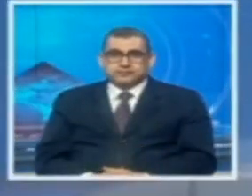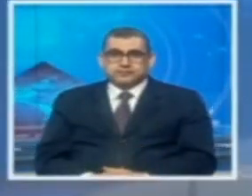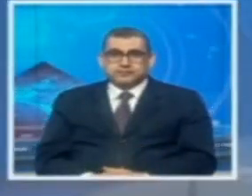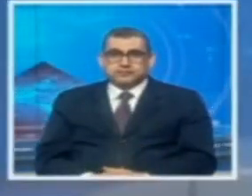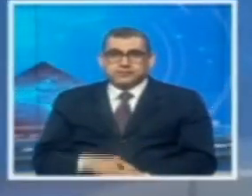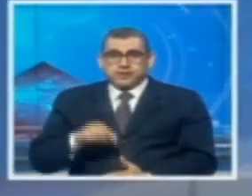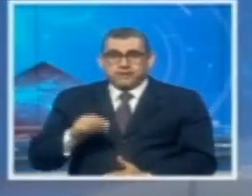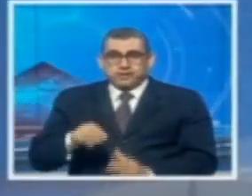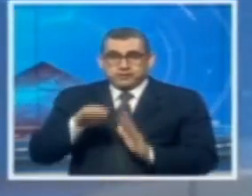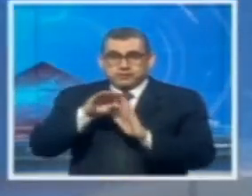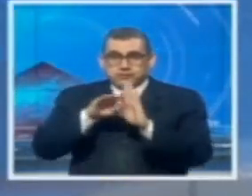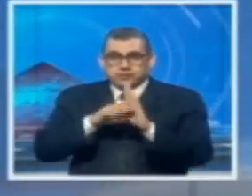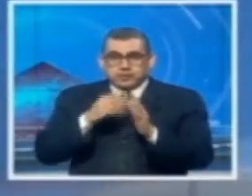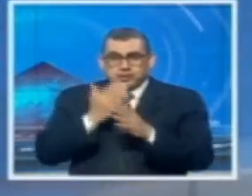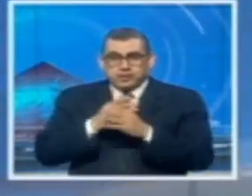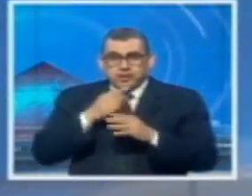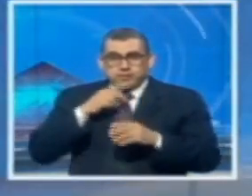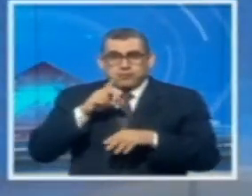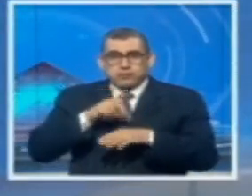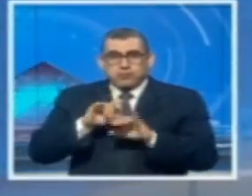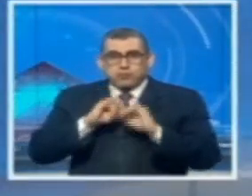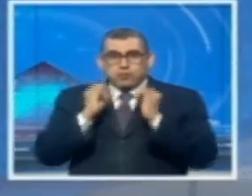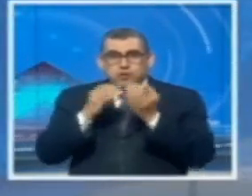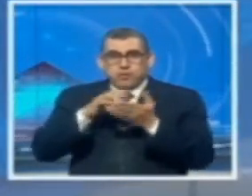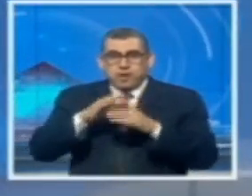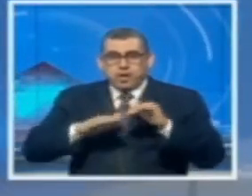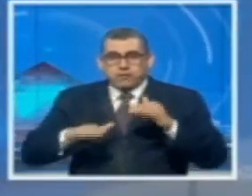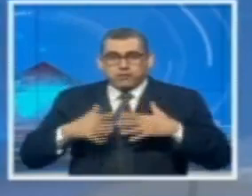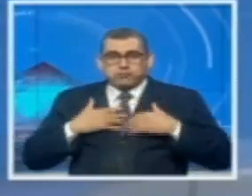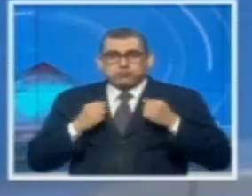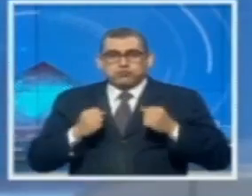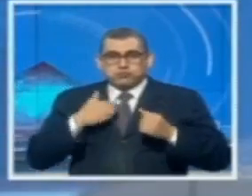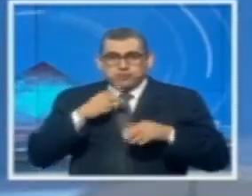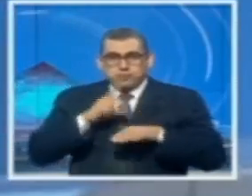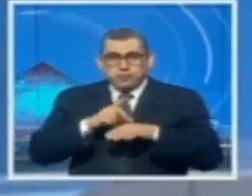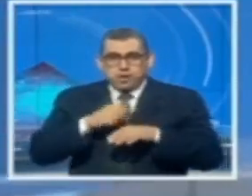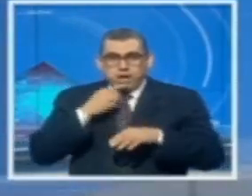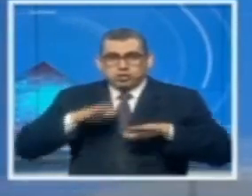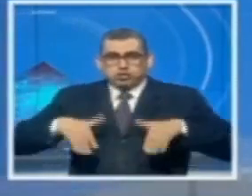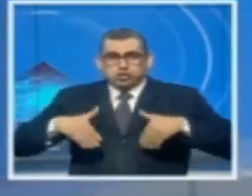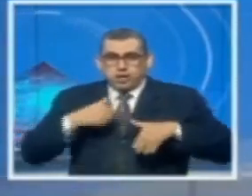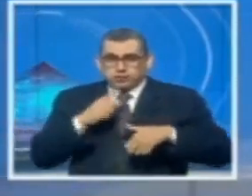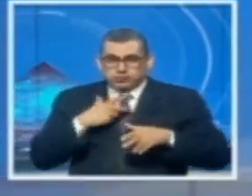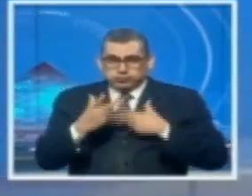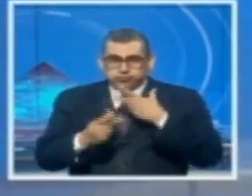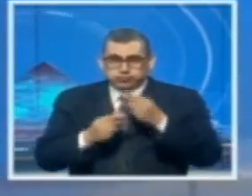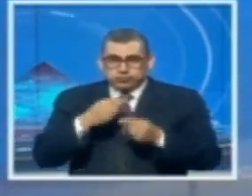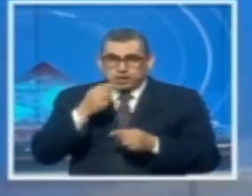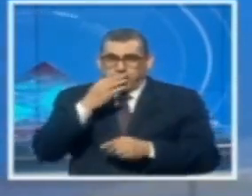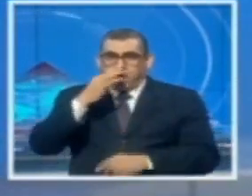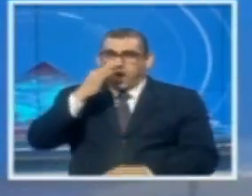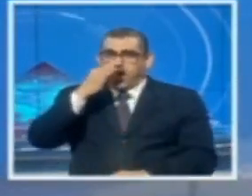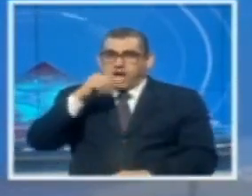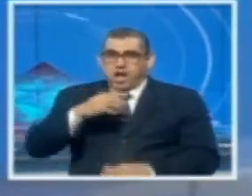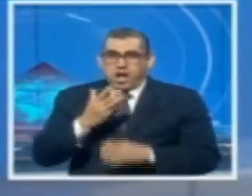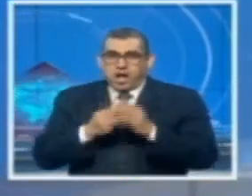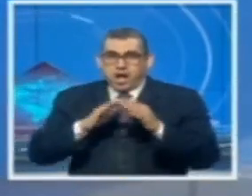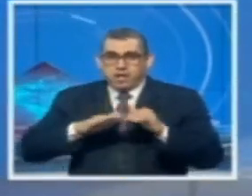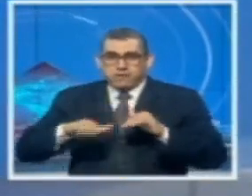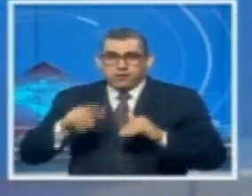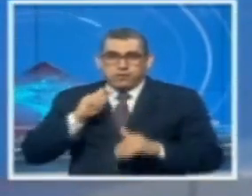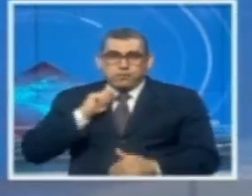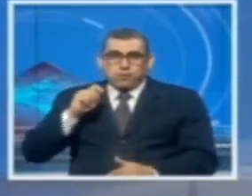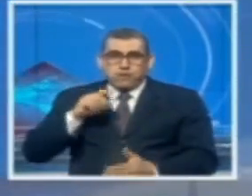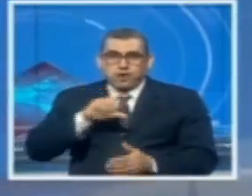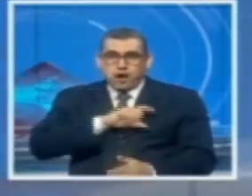في إطار رفع المناعة المجتمعية عند الأطفال وخلو مصر من مرض شلل الأطفال، انطلقت الحملة القومية المحدودة